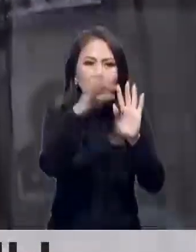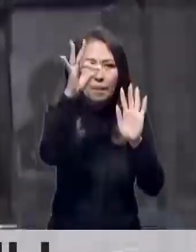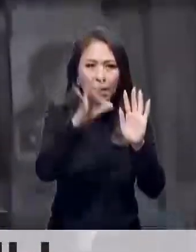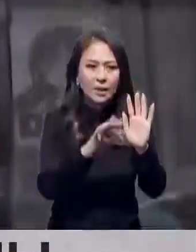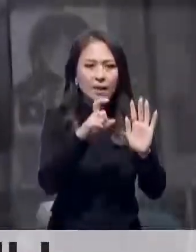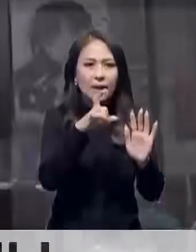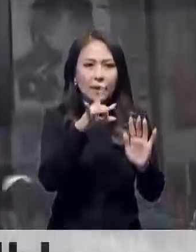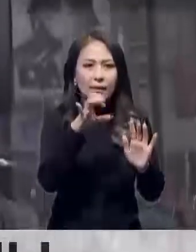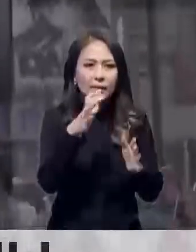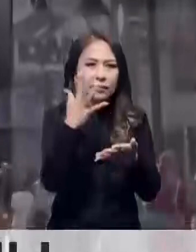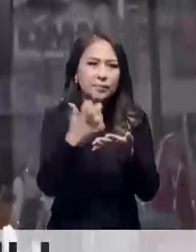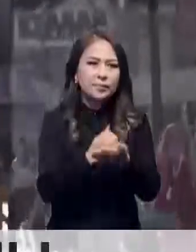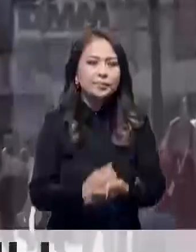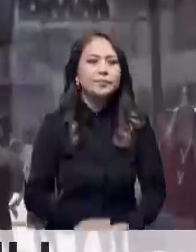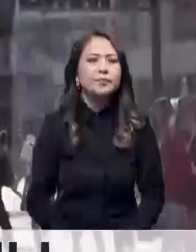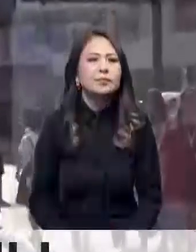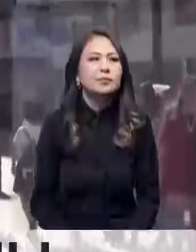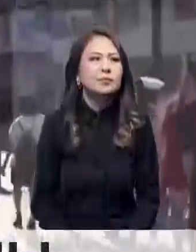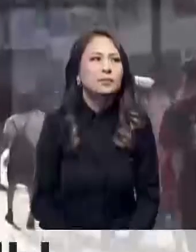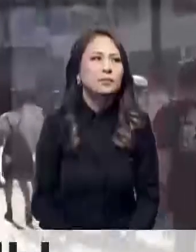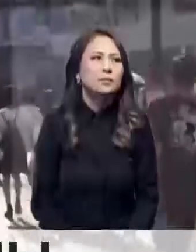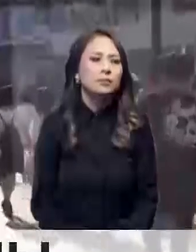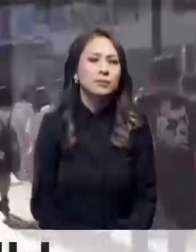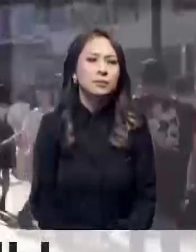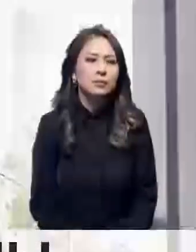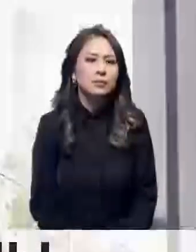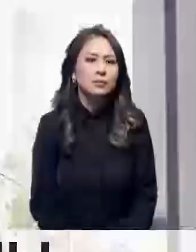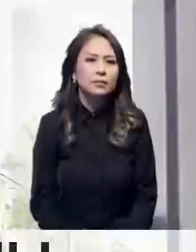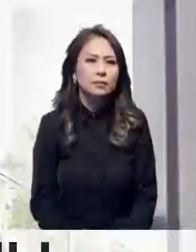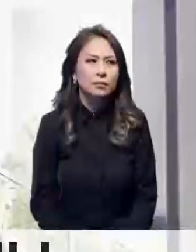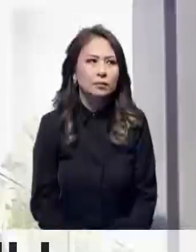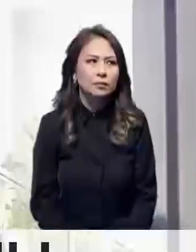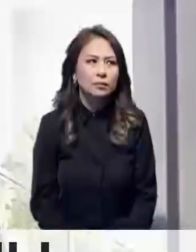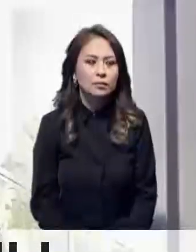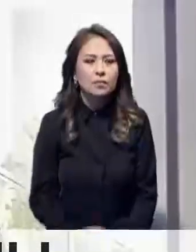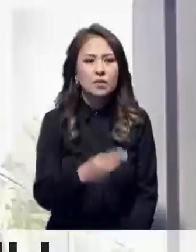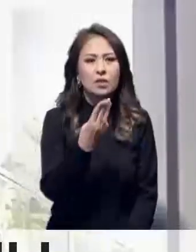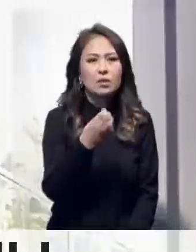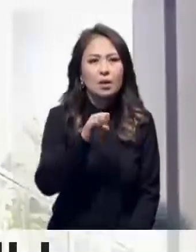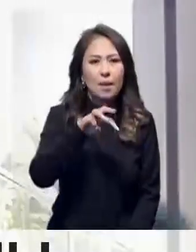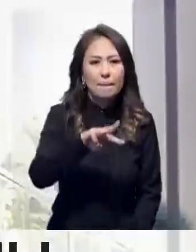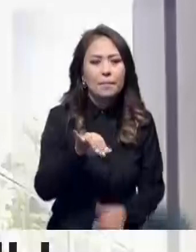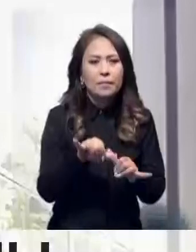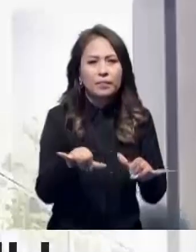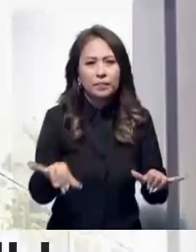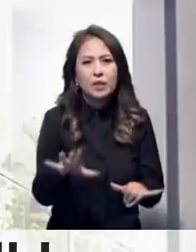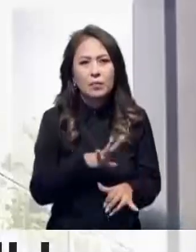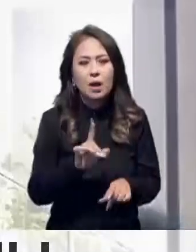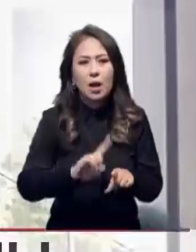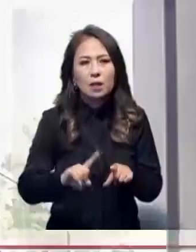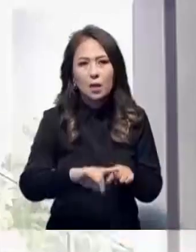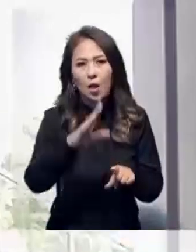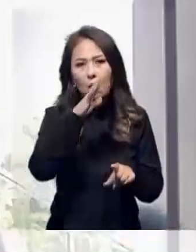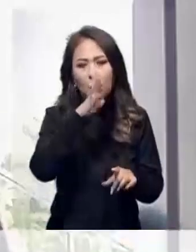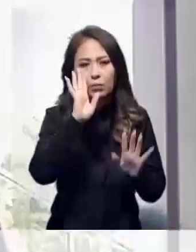Эрис штамының белгілерін көрсетеді. This is not a dominant variant worldwide. Штамның таралу қарқыны алдағы уақытта өседі.